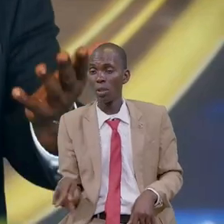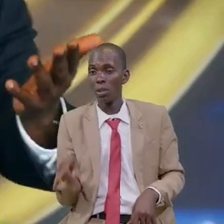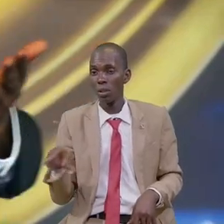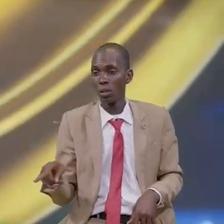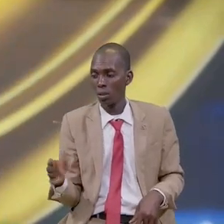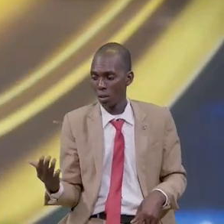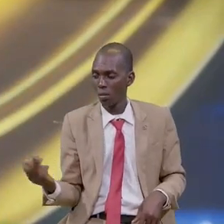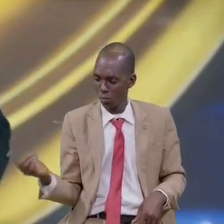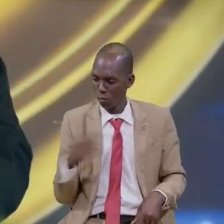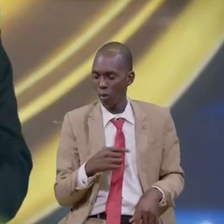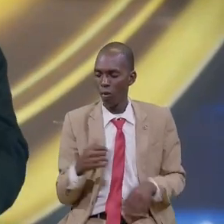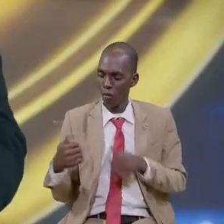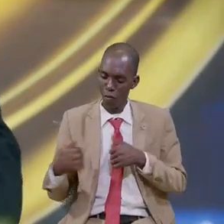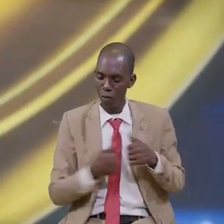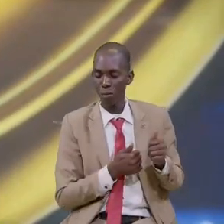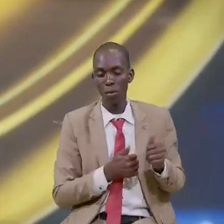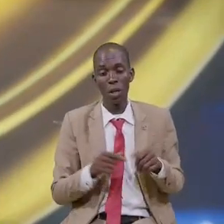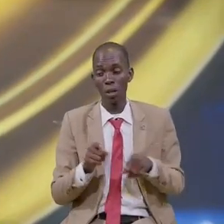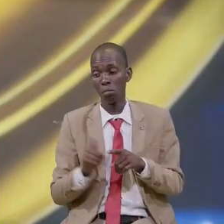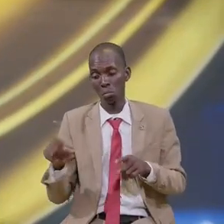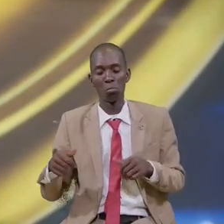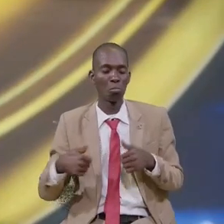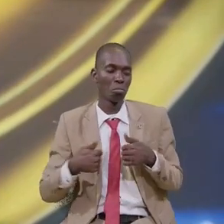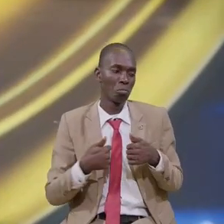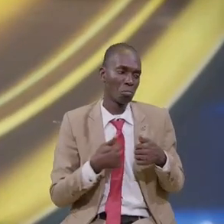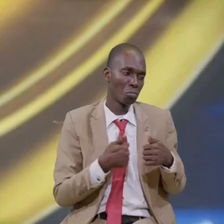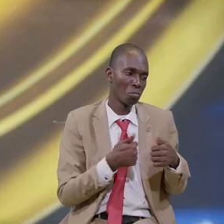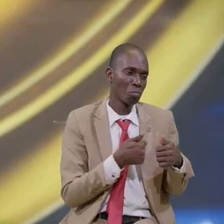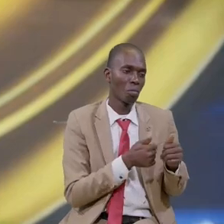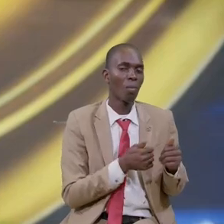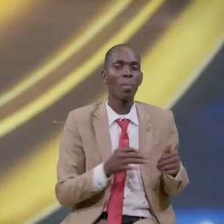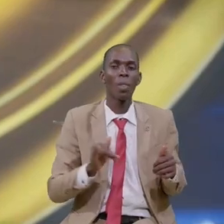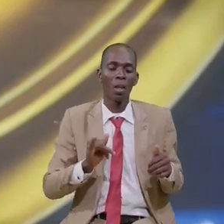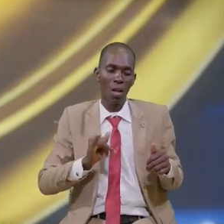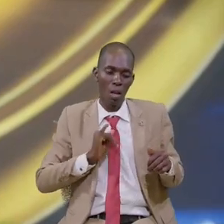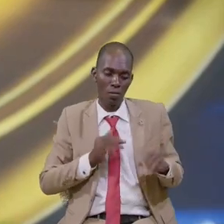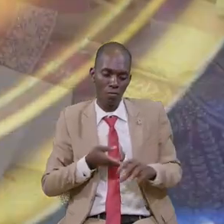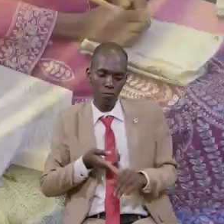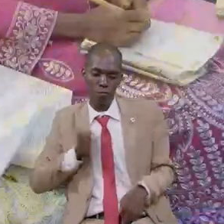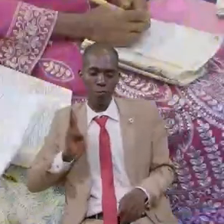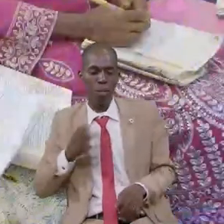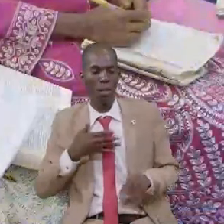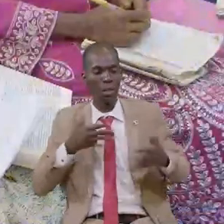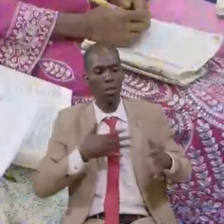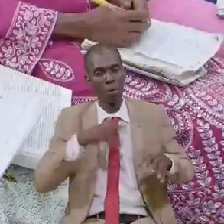viens. Et comme il vient, je me retire, je laisse mon grand frère le gérer.